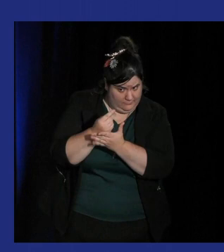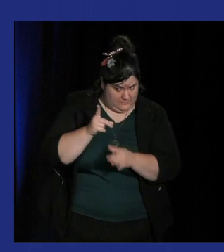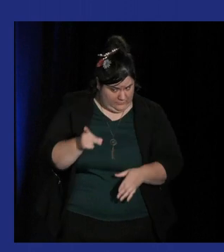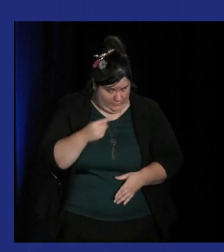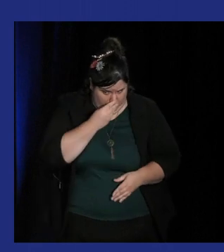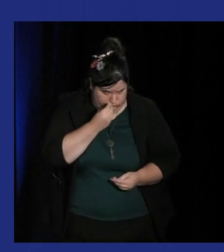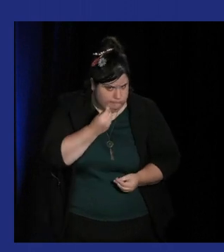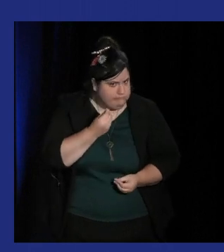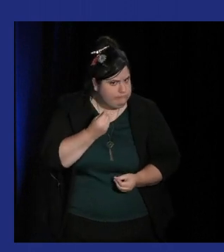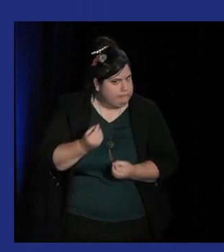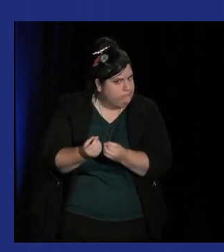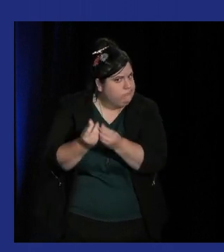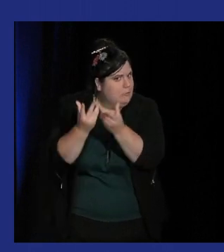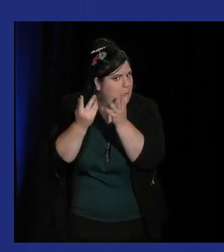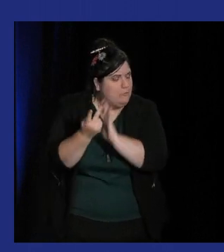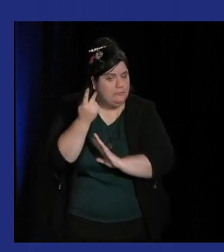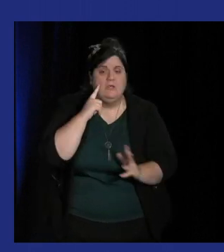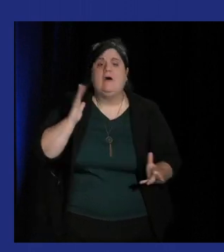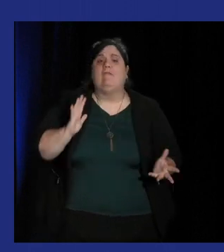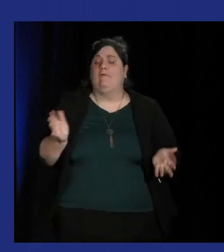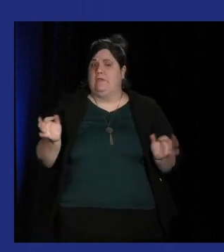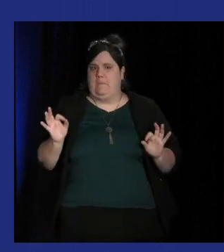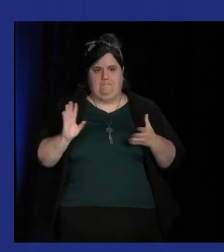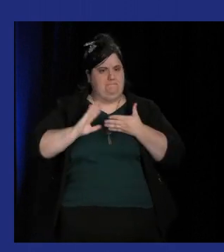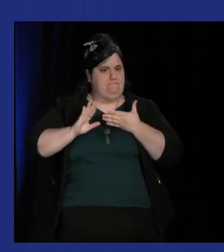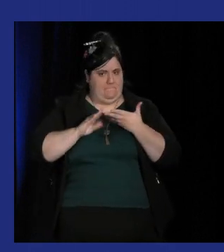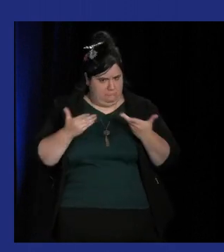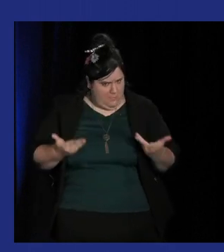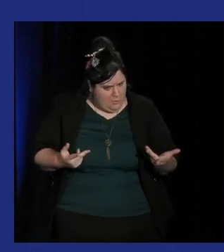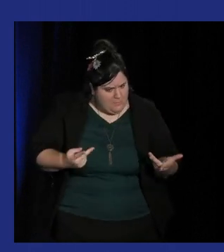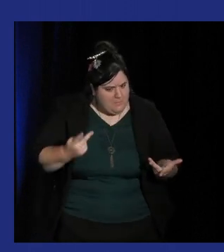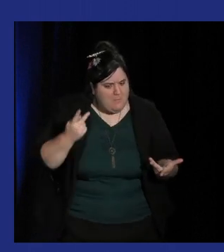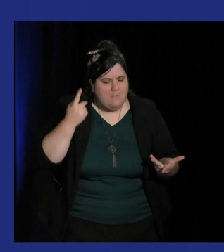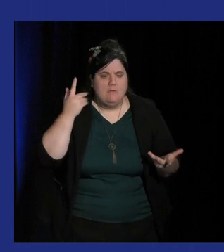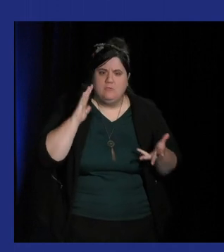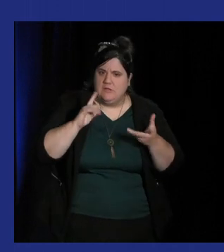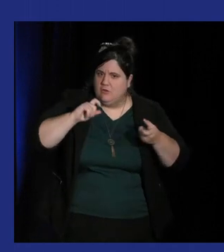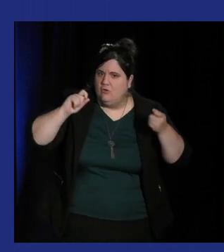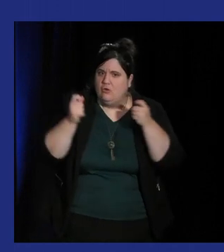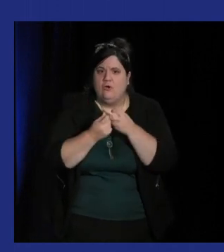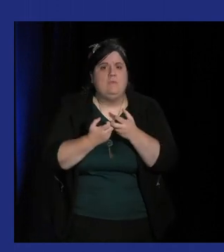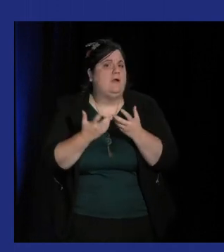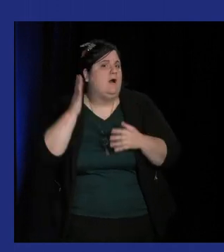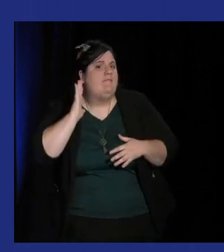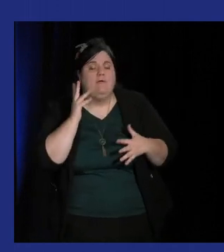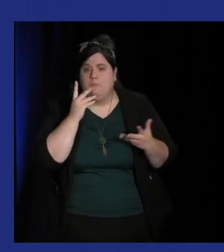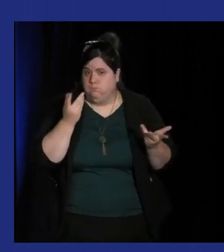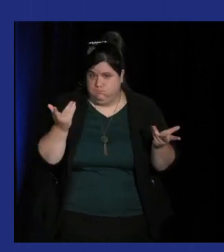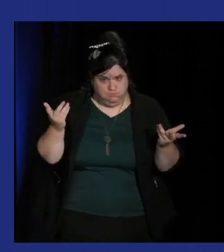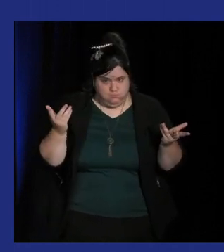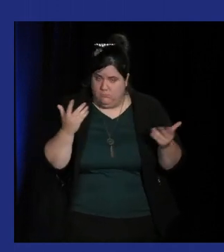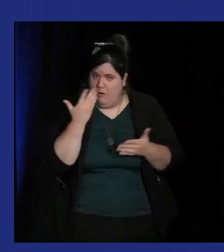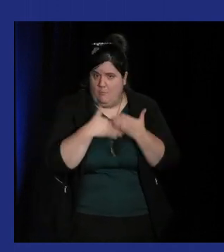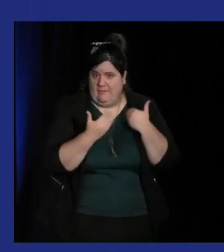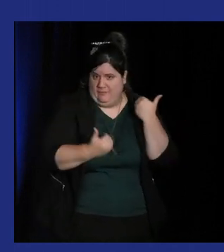maintenant qui n'étaient pas possible avant parce que il est possible de générer des voix totalement sans forcément passer par des acteurs ou quoi que ce soit